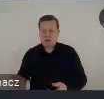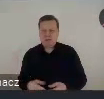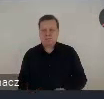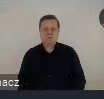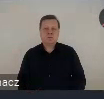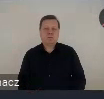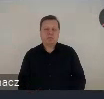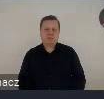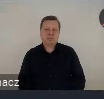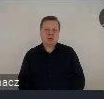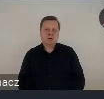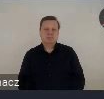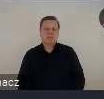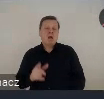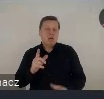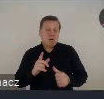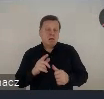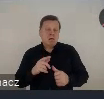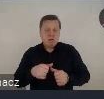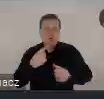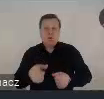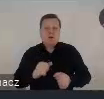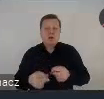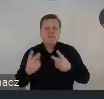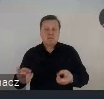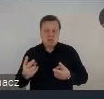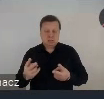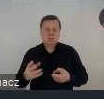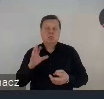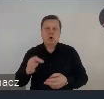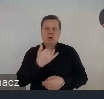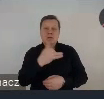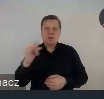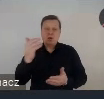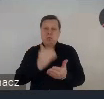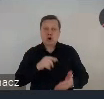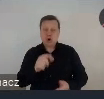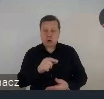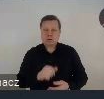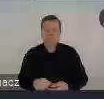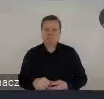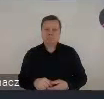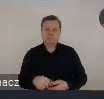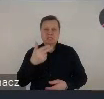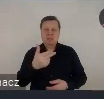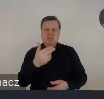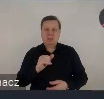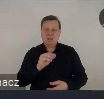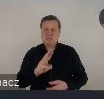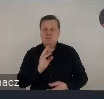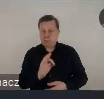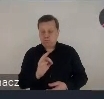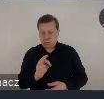pożytku publicznego. Jest to ważne dlatego, że w wielu innych programach prowadzonych przez Polski Narodowy Instytut